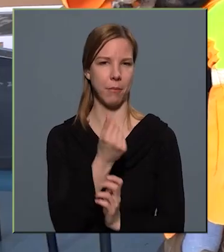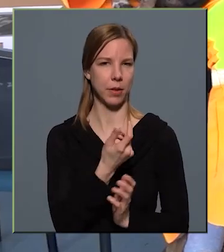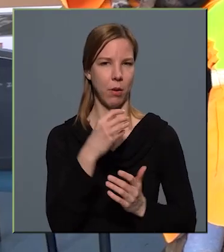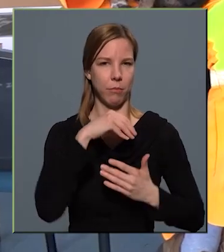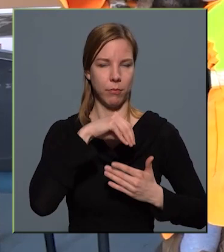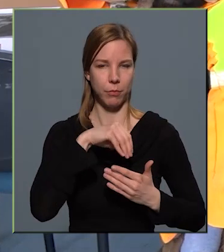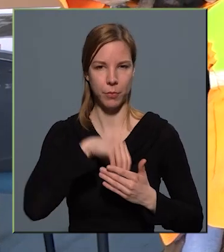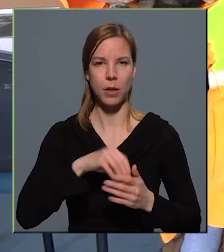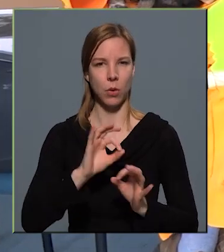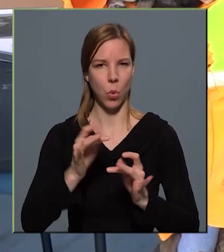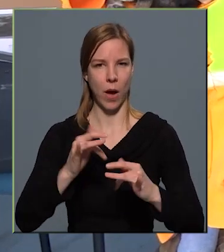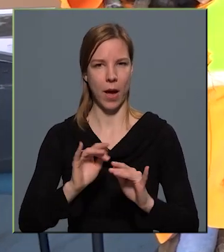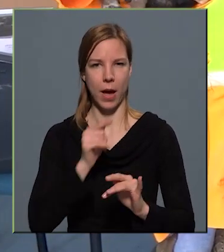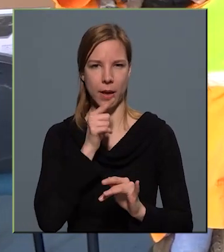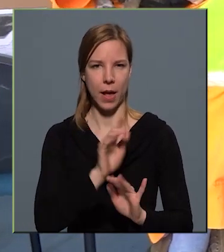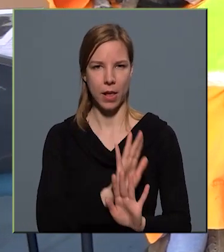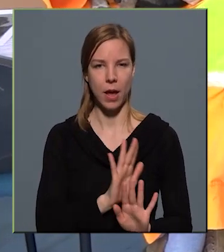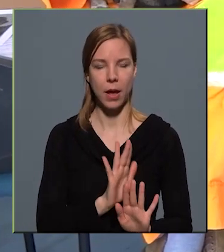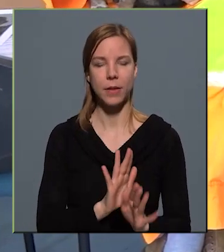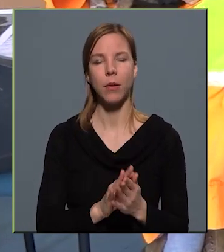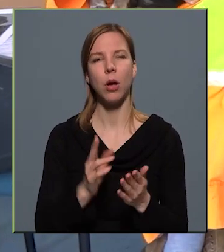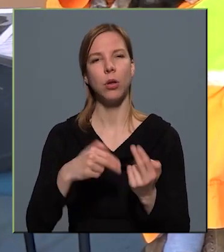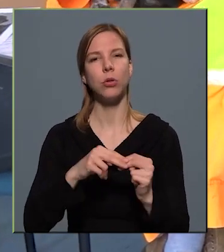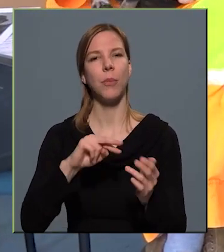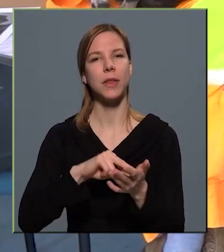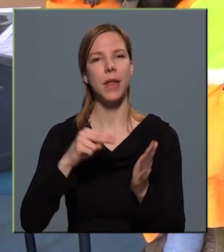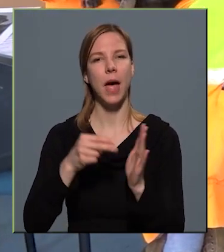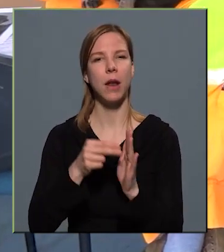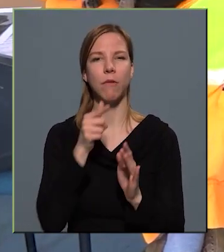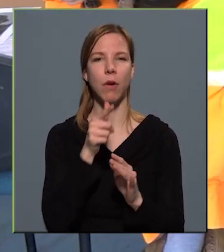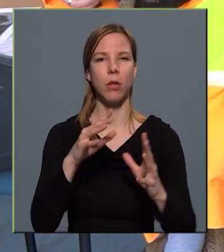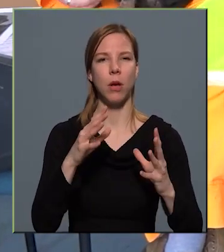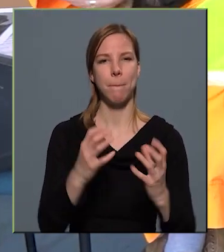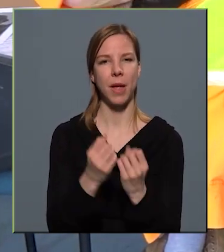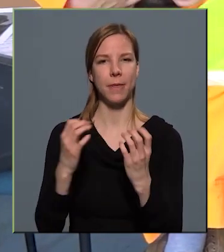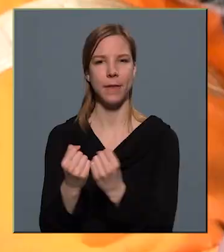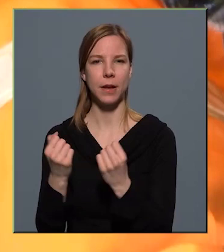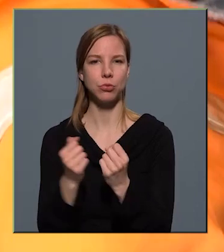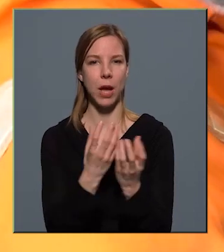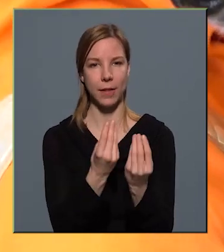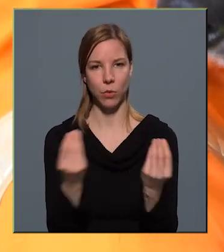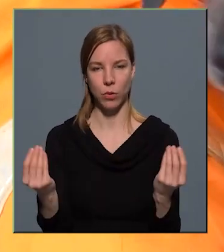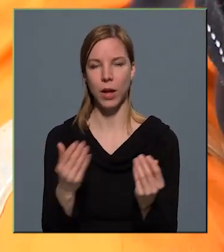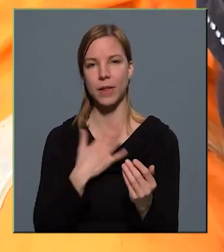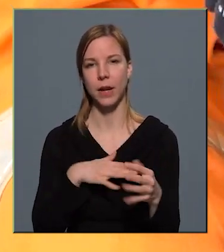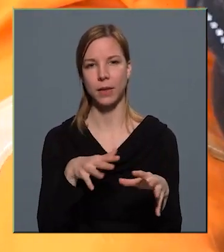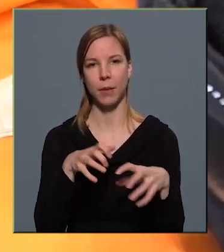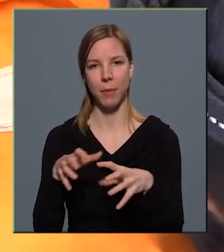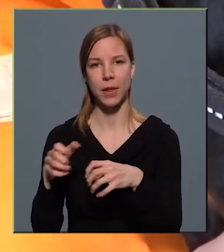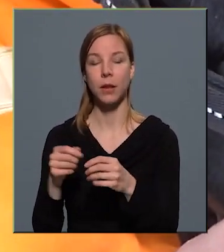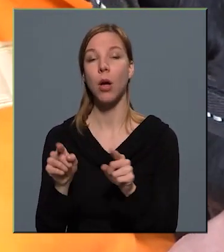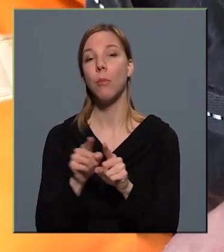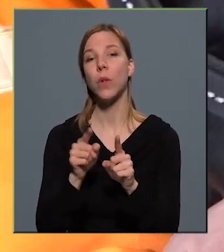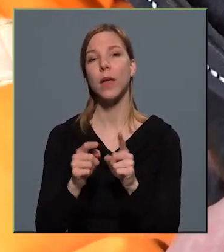hogyha összejön. Több terv is van, mentési eszközök, illetve szeretnénk beszerezni egy olyan